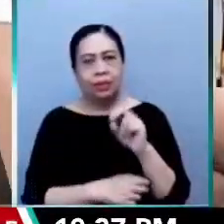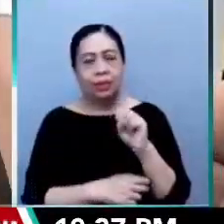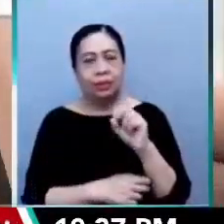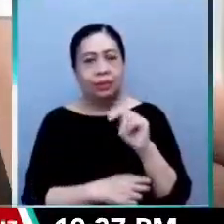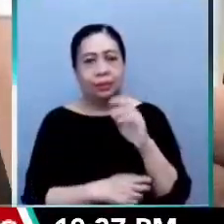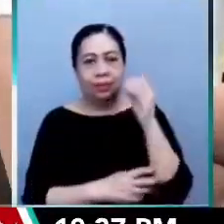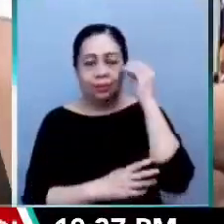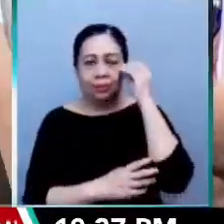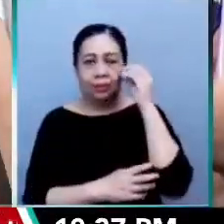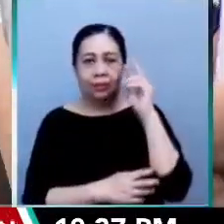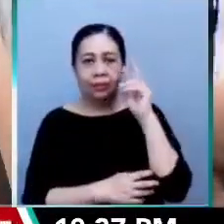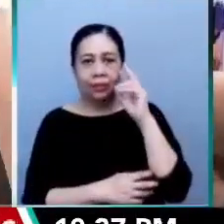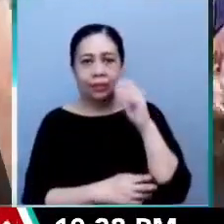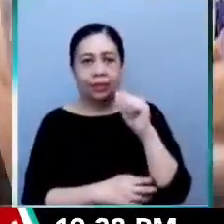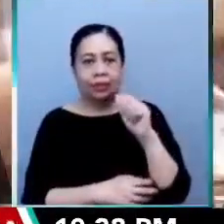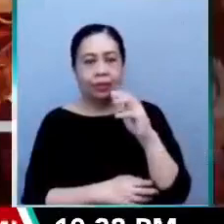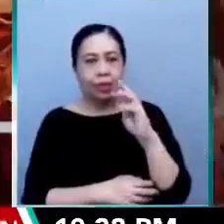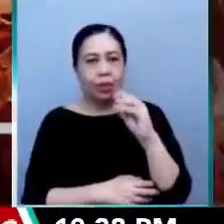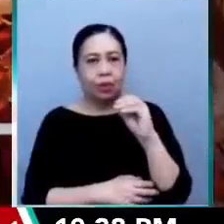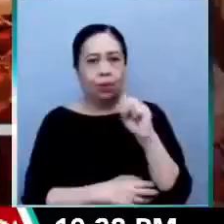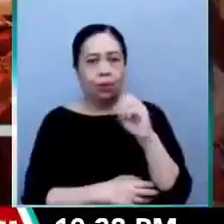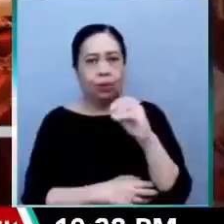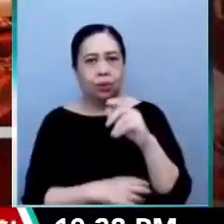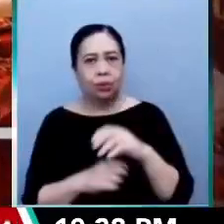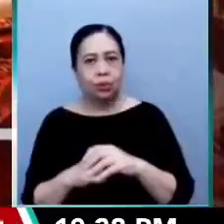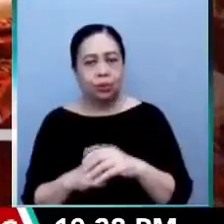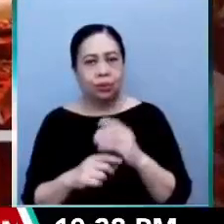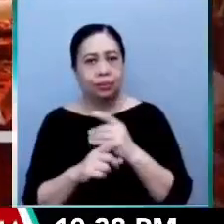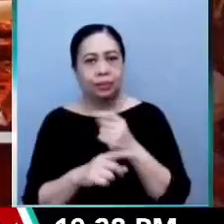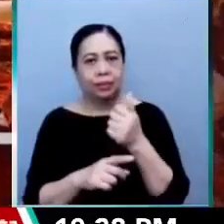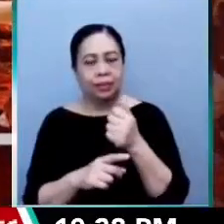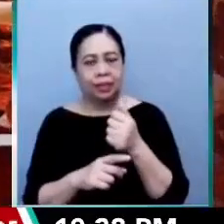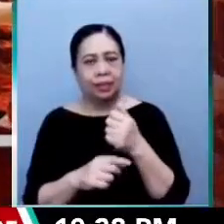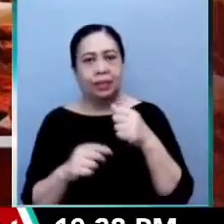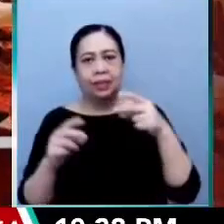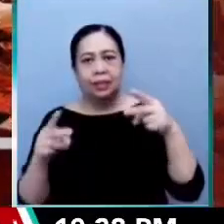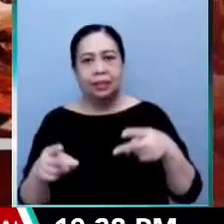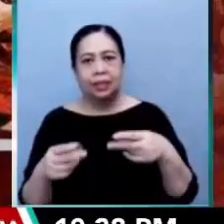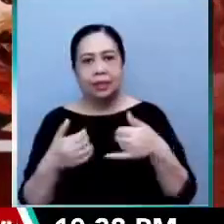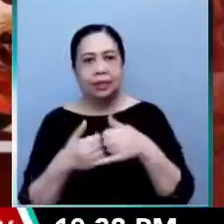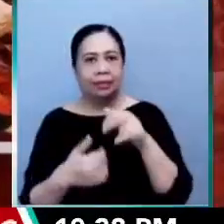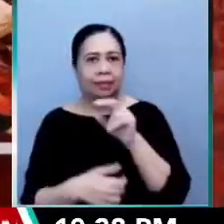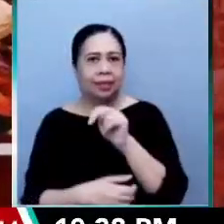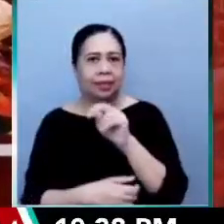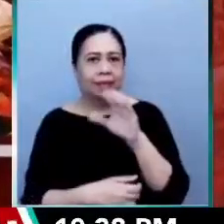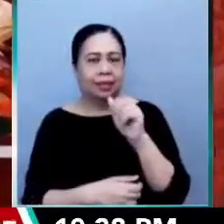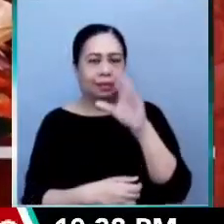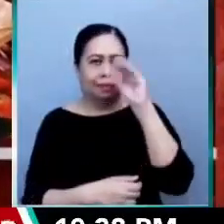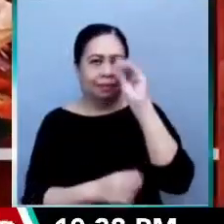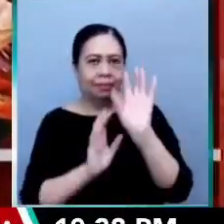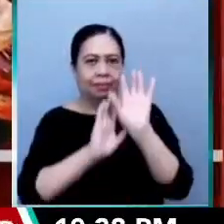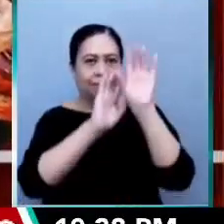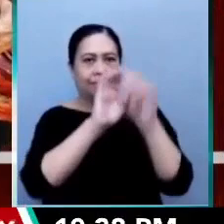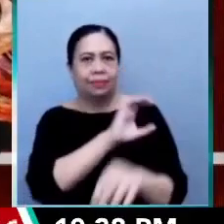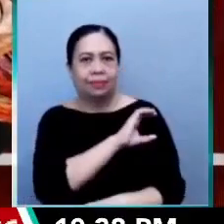B. Amoroso. Sa linggo po, December 10, ang Game 2 ng NCAA Men's Basketball Championship sa Mall